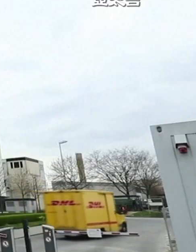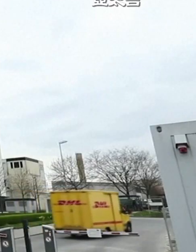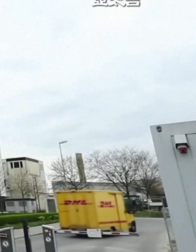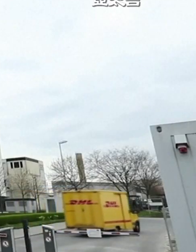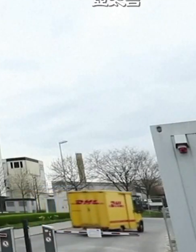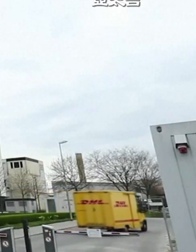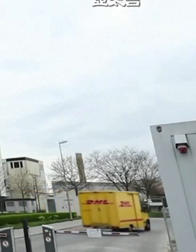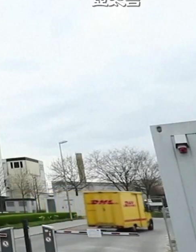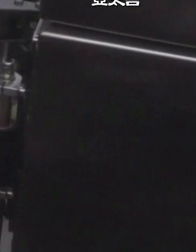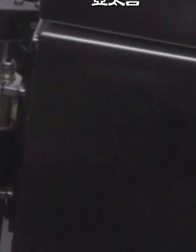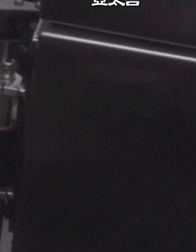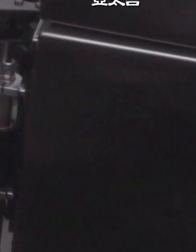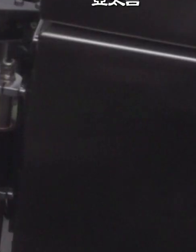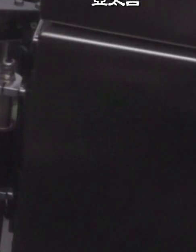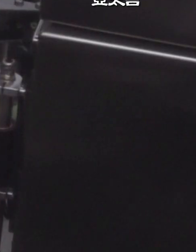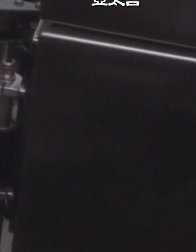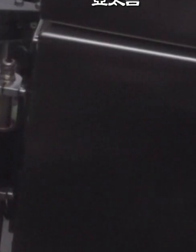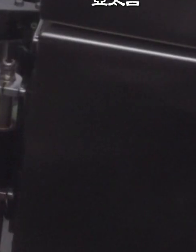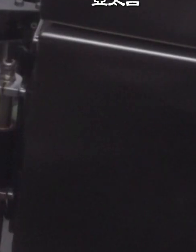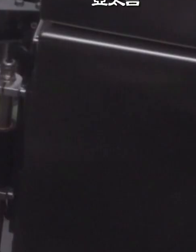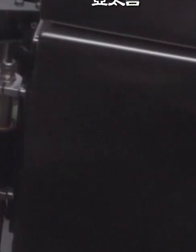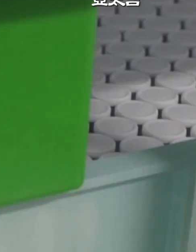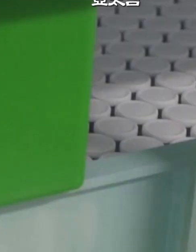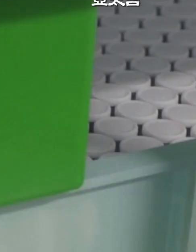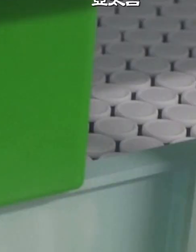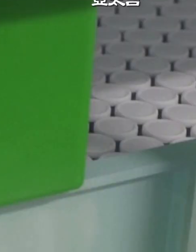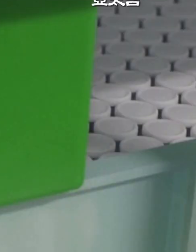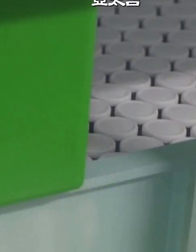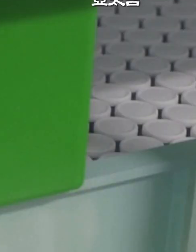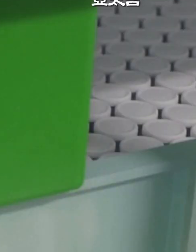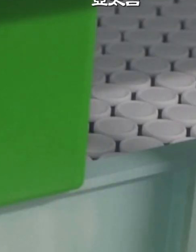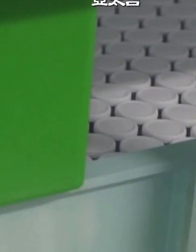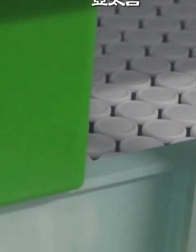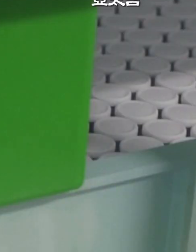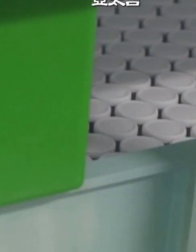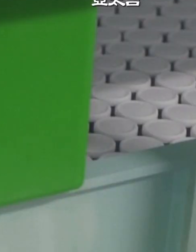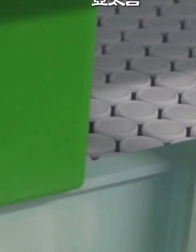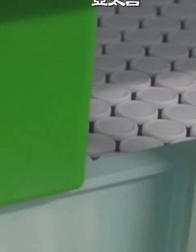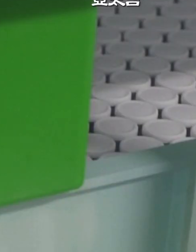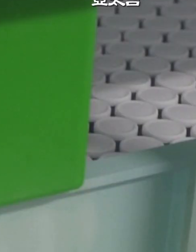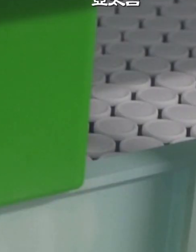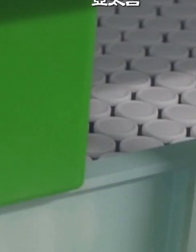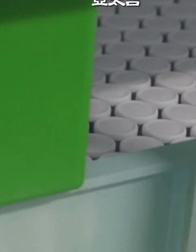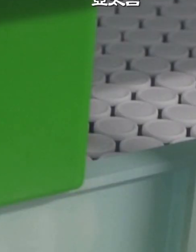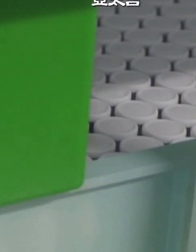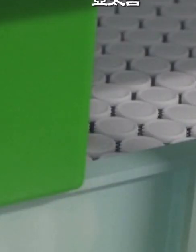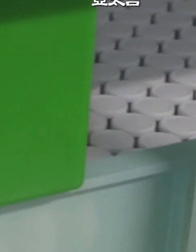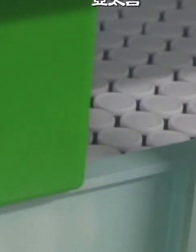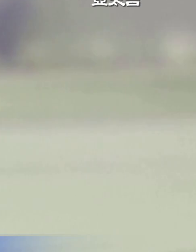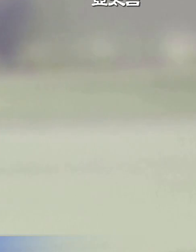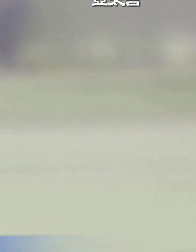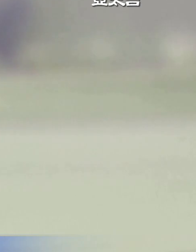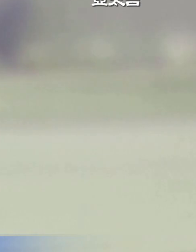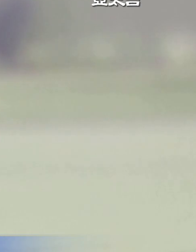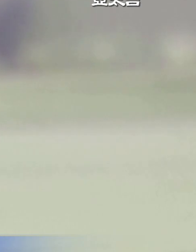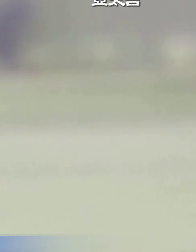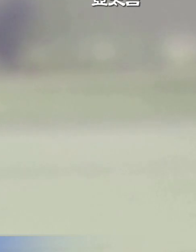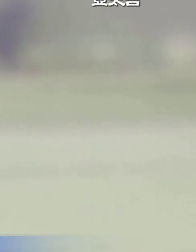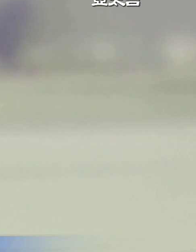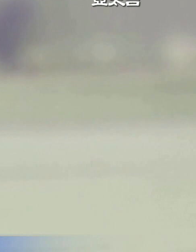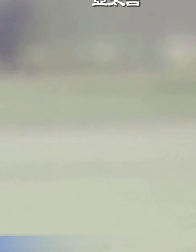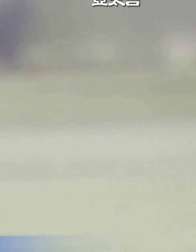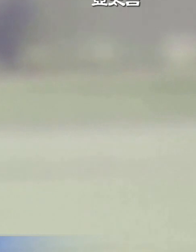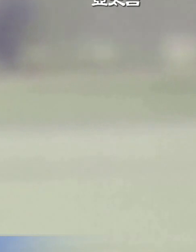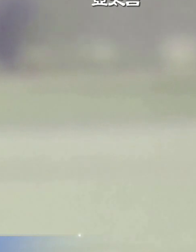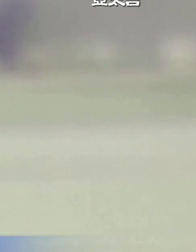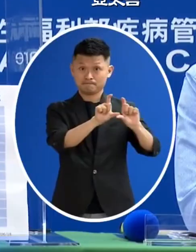厂 BNT， 陈时中希望疫苗是从德国原厂生产，认为国人对此比较有信心。 疫苗上面我